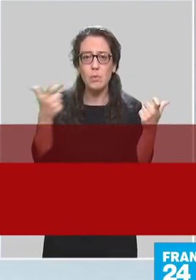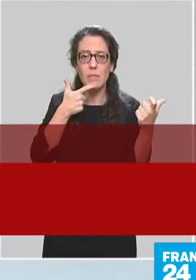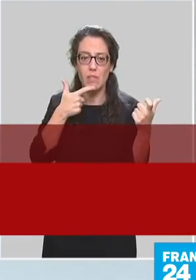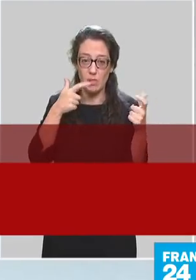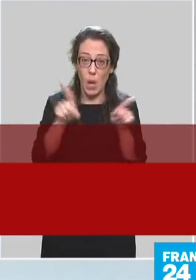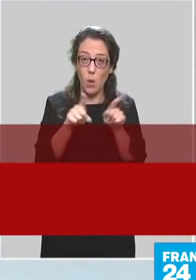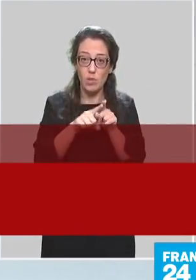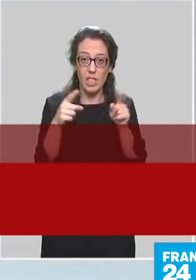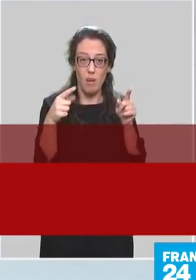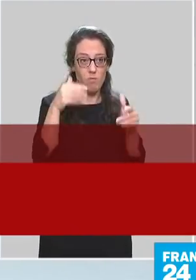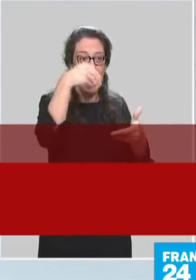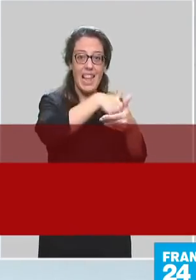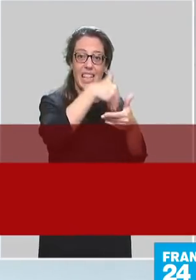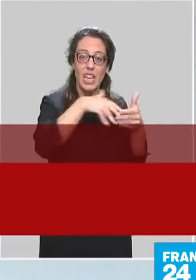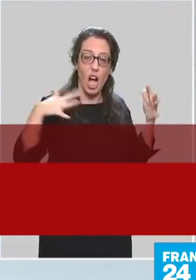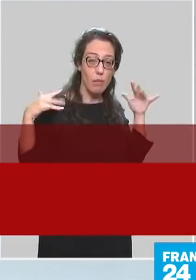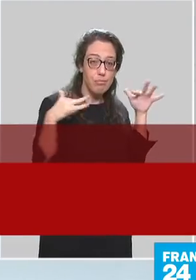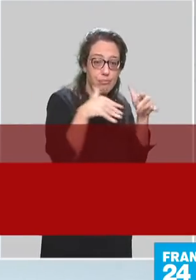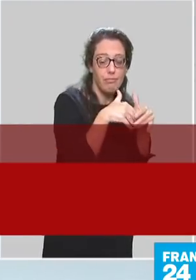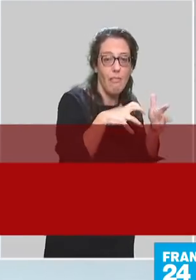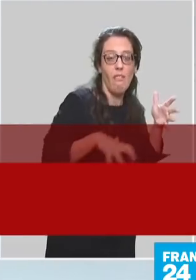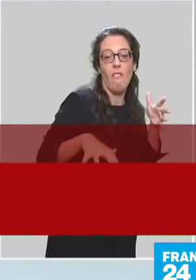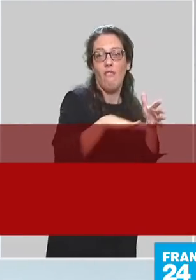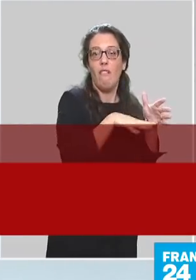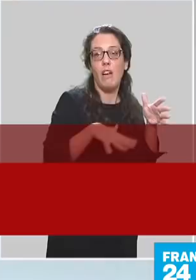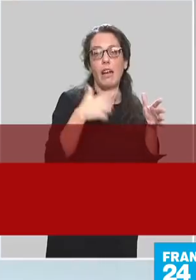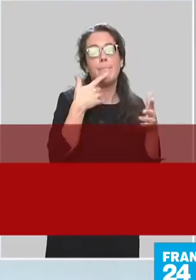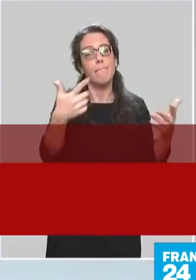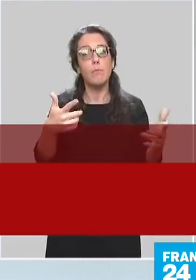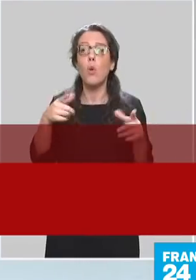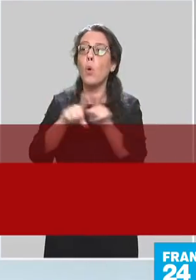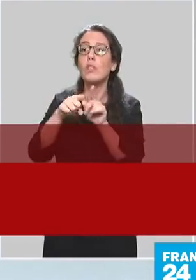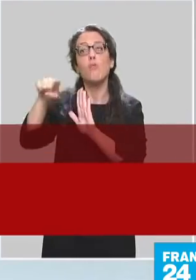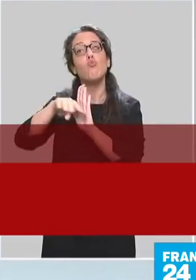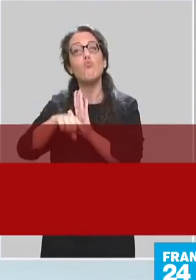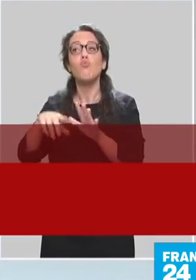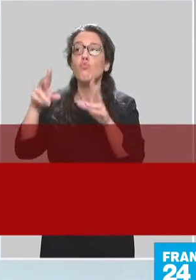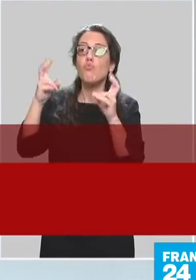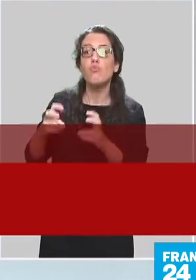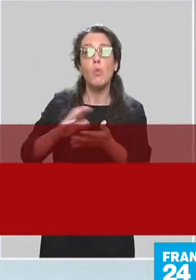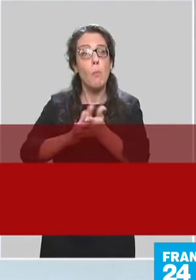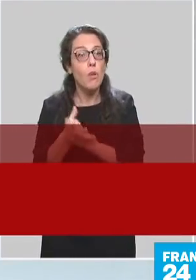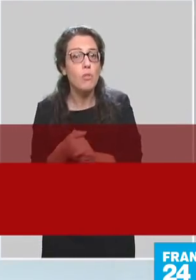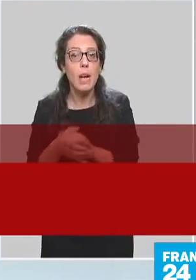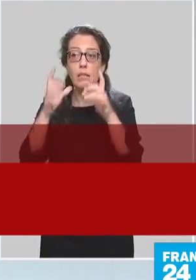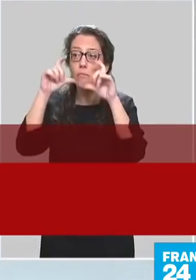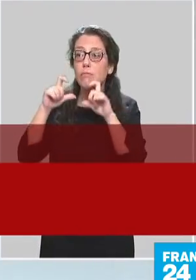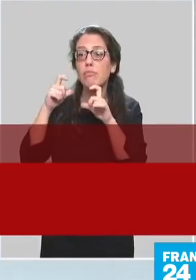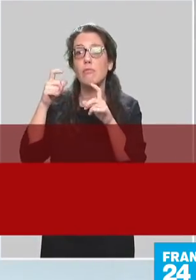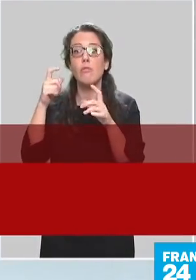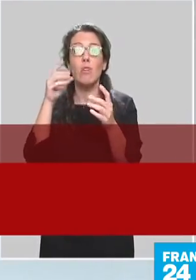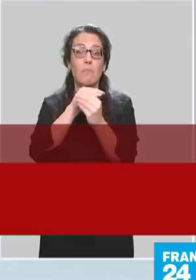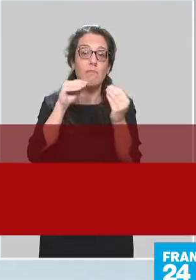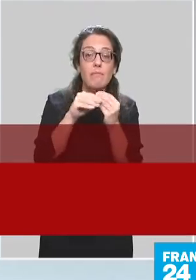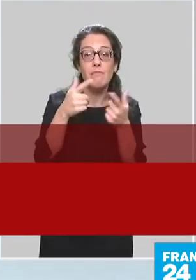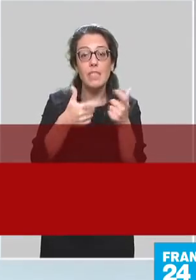en intérieur, la baisse du respect des mesures barrières, le port du masque, l'aération régulière des locaux, le lavage des mains, ne pas se faire la bise,